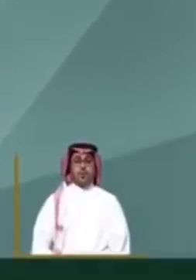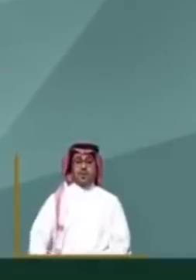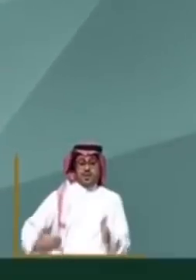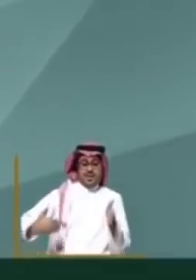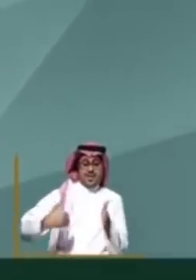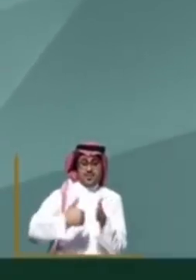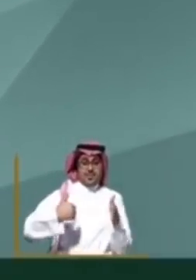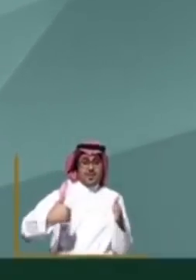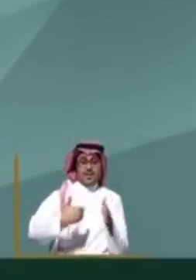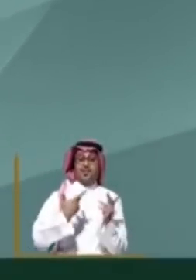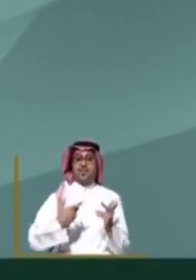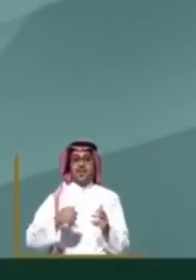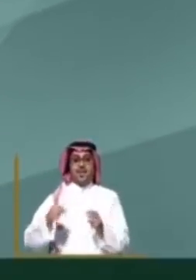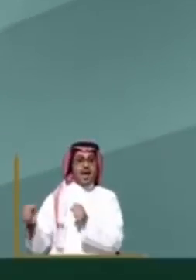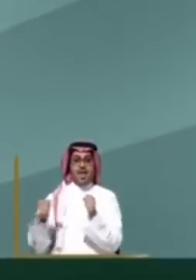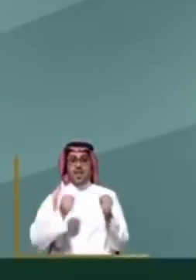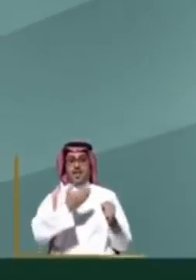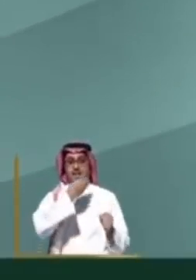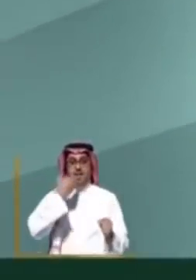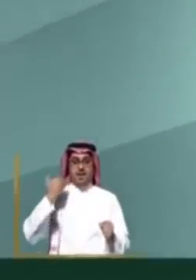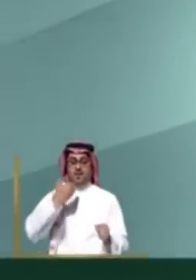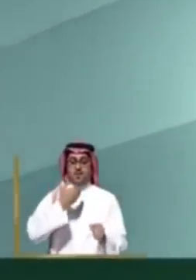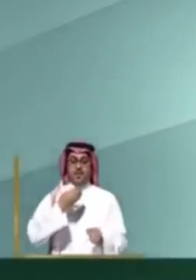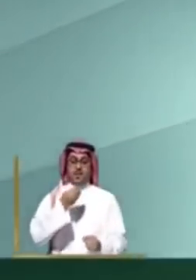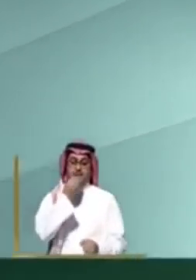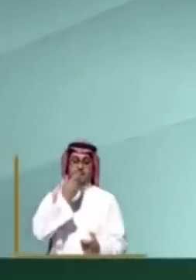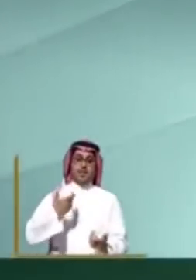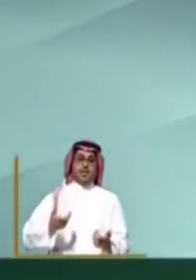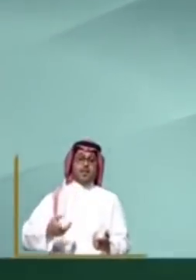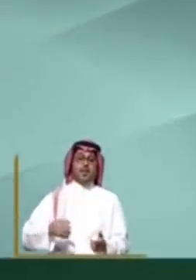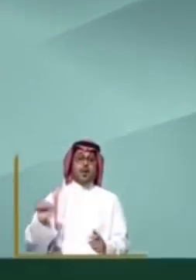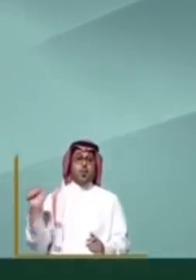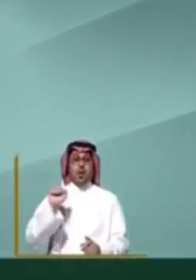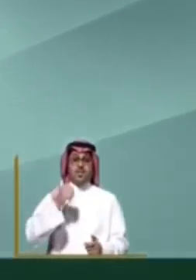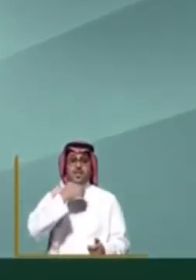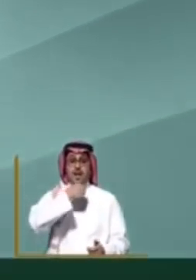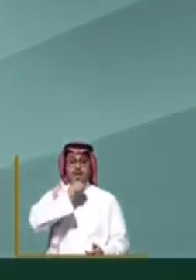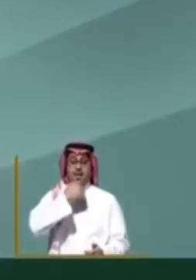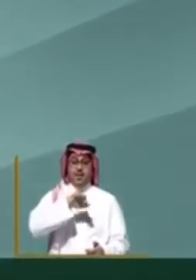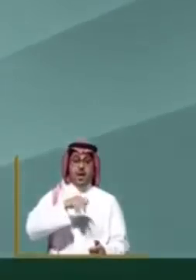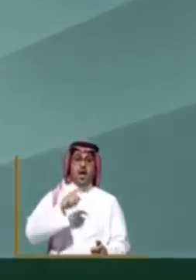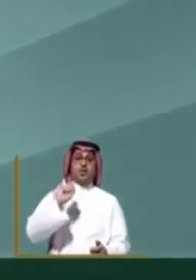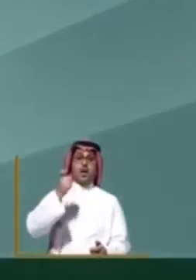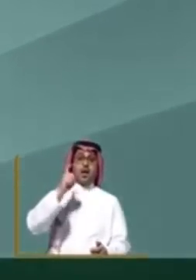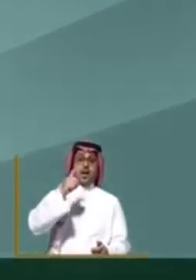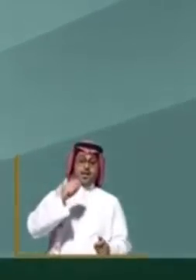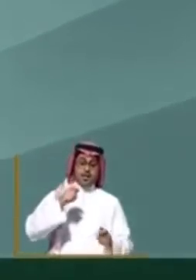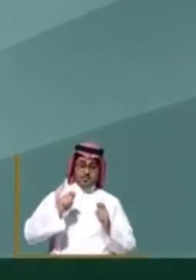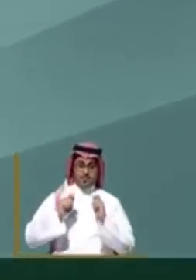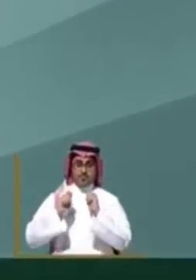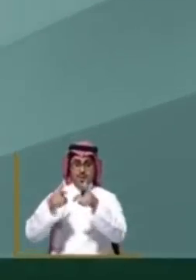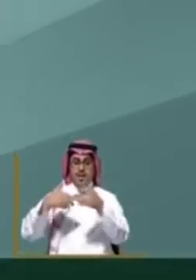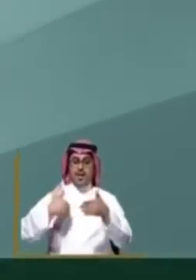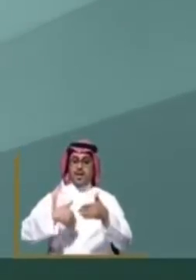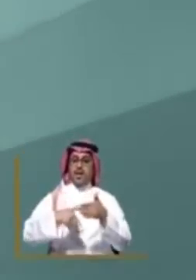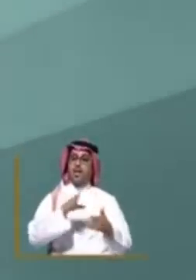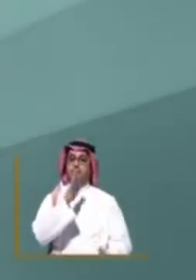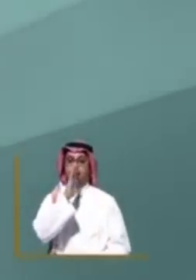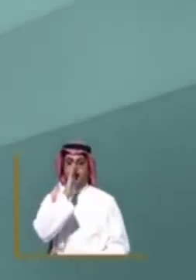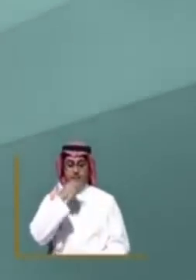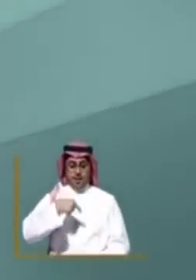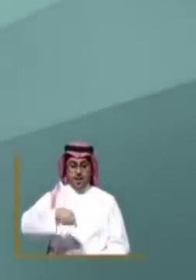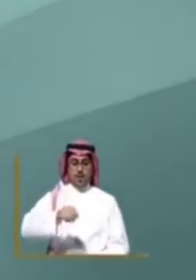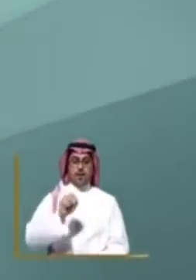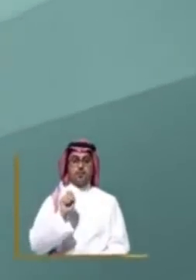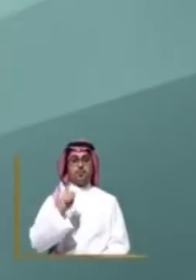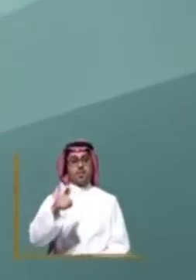مع قرب حلول عيد الفطر المبارك، المؤسسة العامة للتقاعد تعلن تقديم صرف معاشات شهر مايو إلى الاثنين